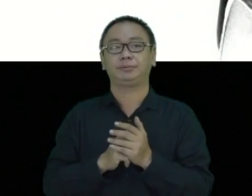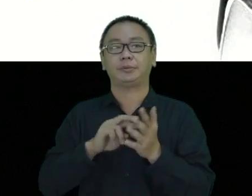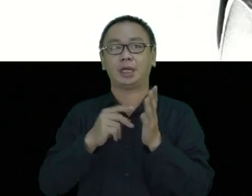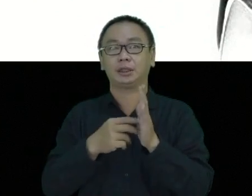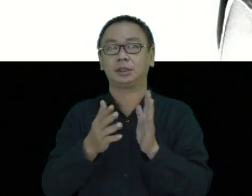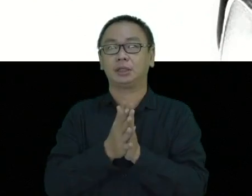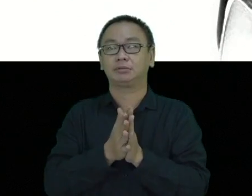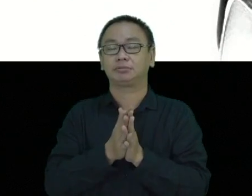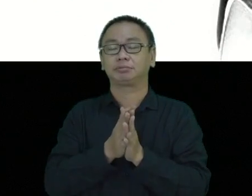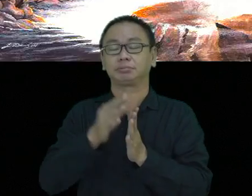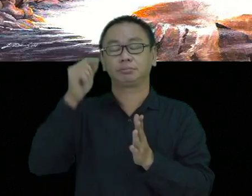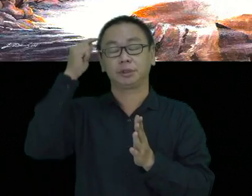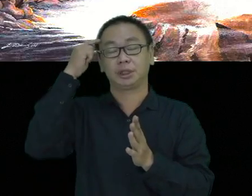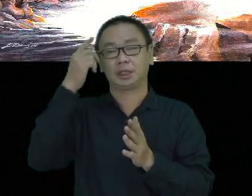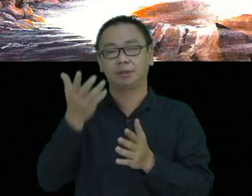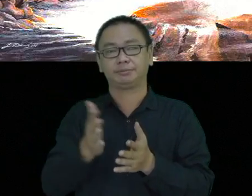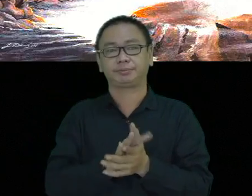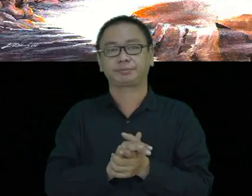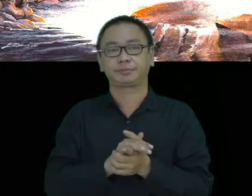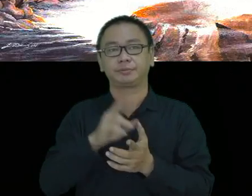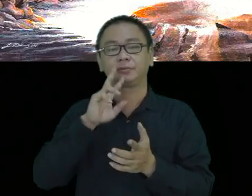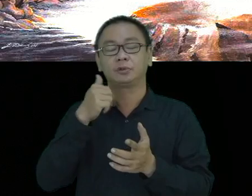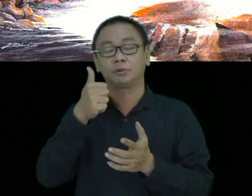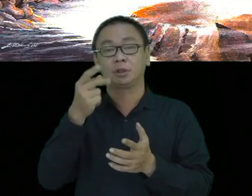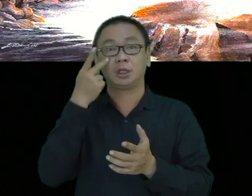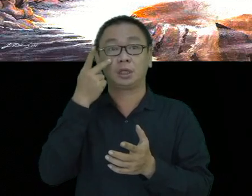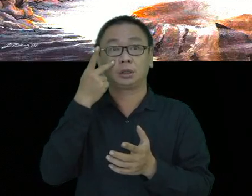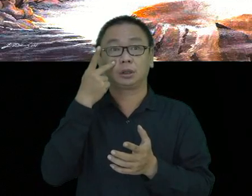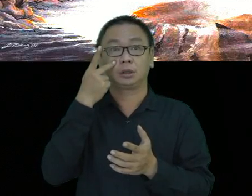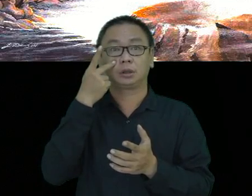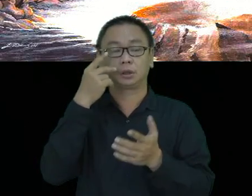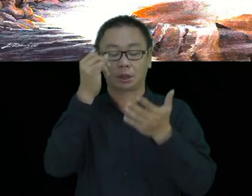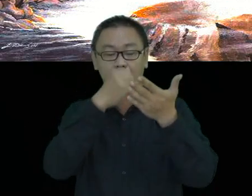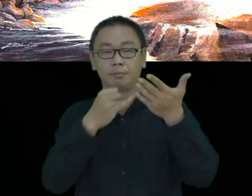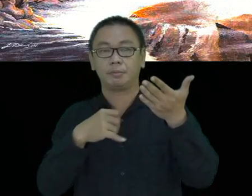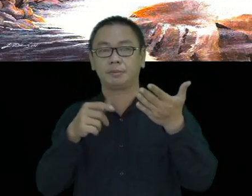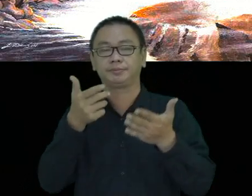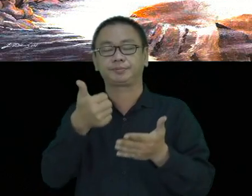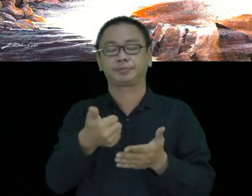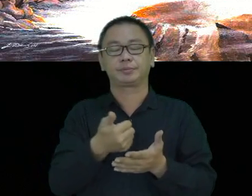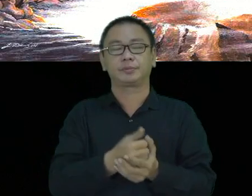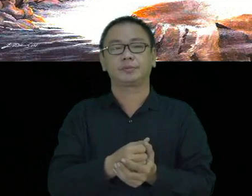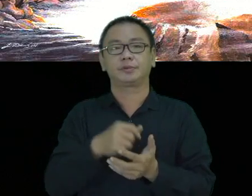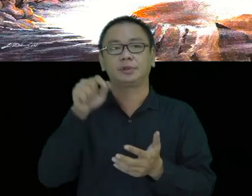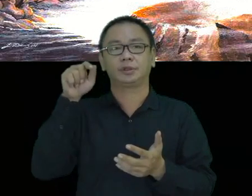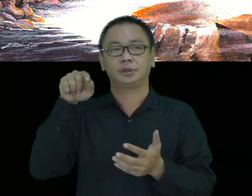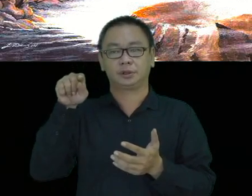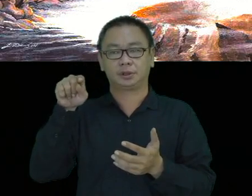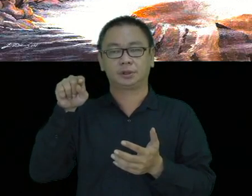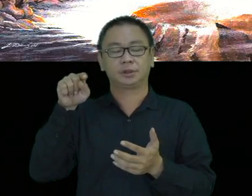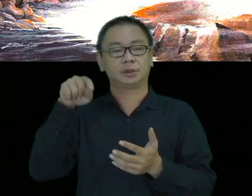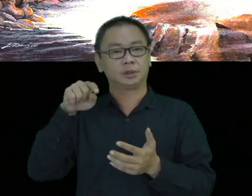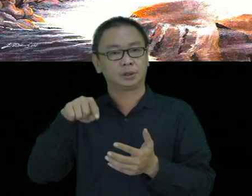Saudara bisa perhatikan gambar ini. Saya tidak tahu. Ini ada gambar